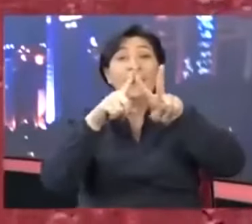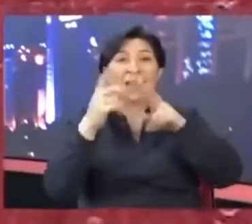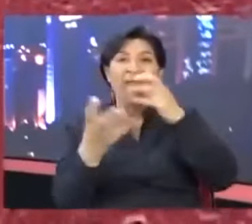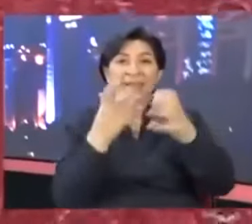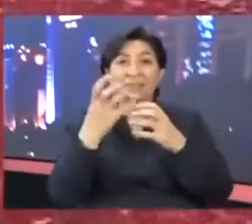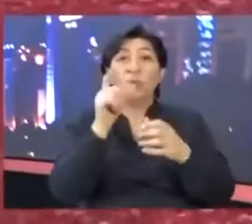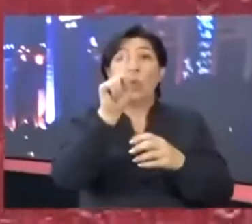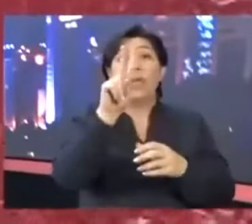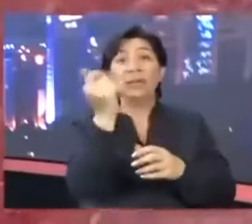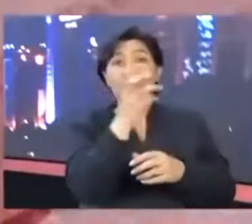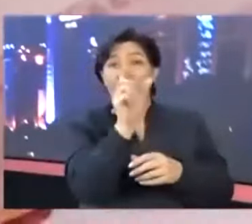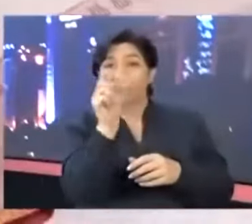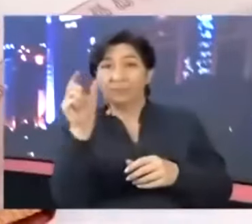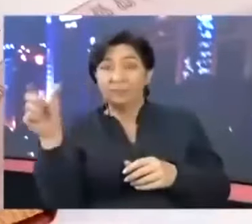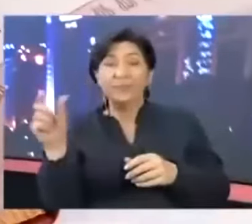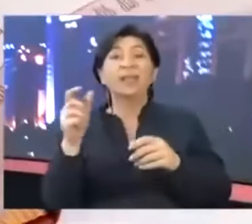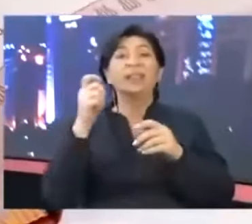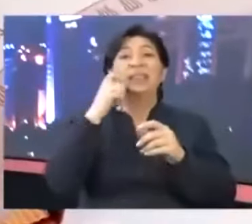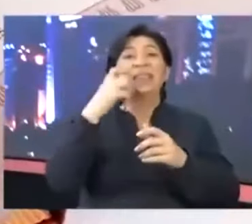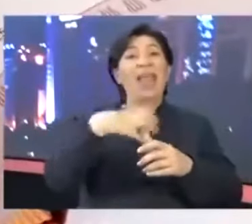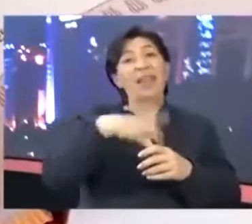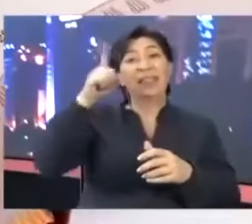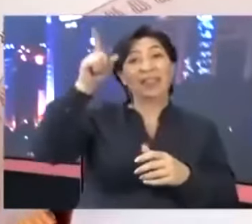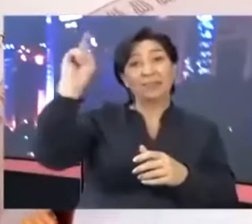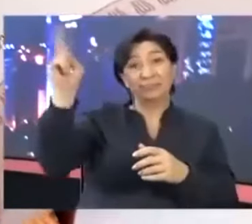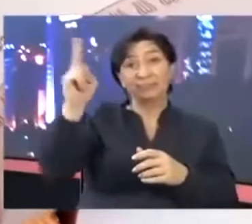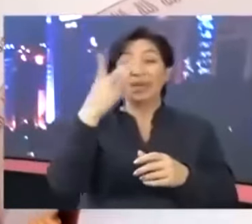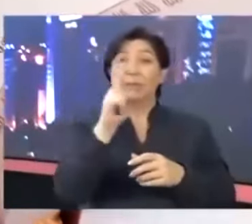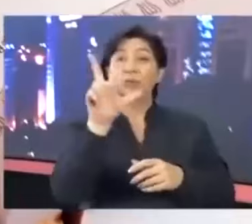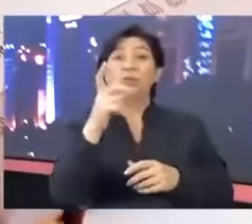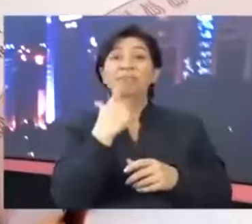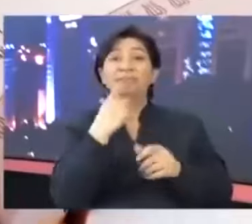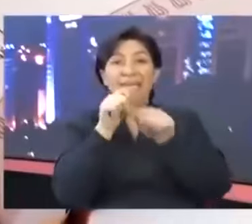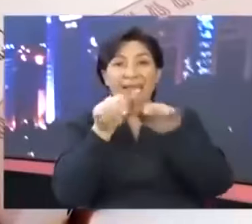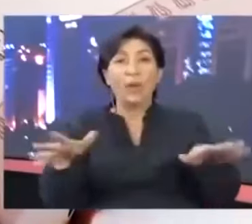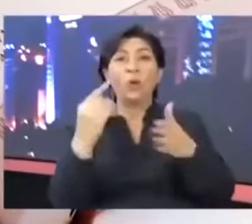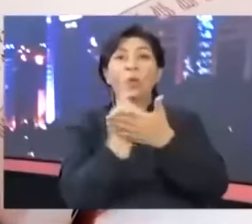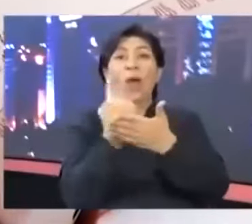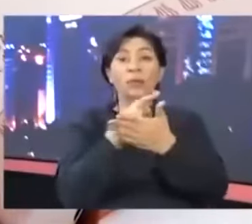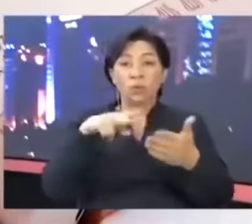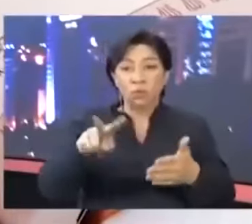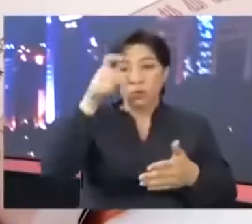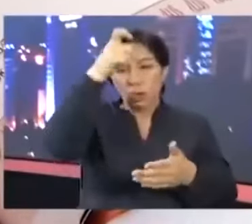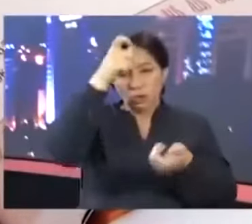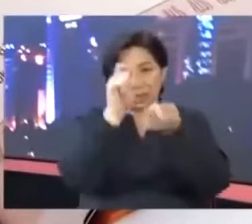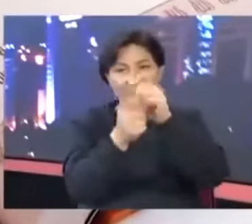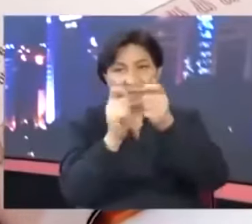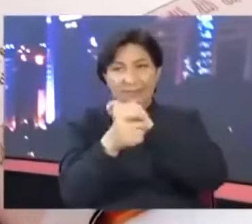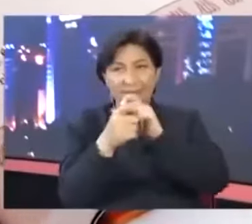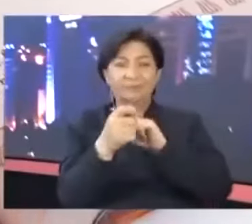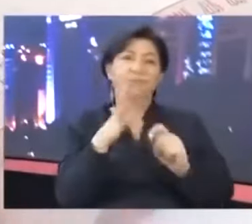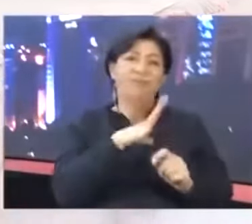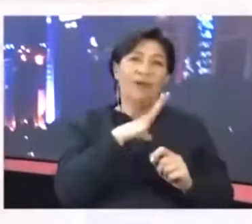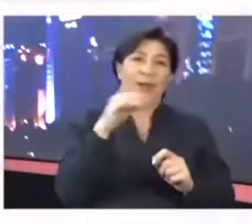Kur'an'ın Çağdaş tefsiri Diyanet İşleri Başkanlığı tarafından 2003 yılında yayınlanan Kur'an yolu Türkçe meal ve tefsiri de